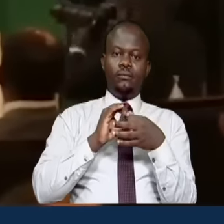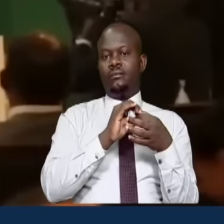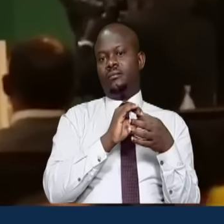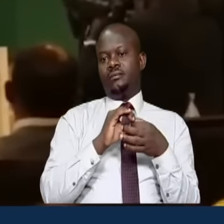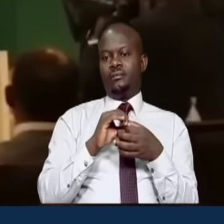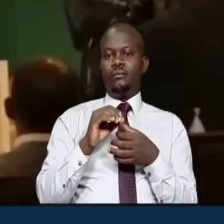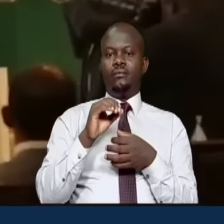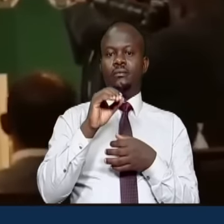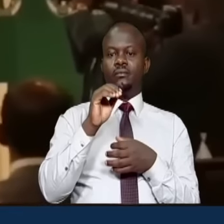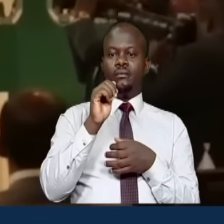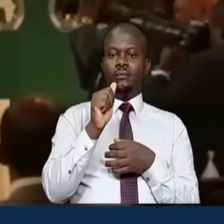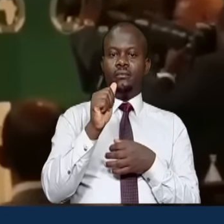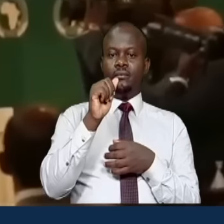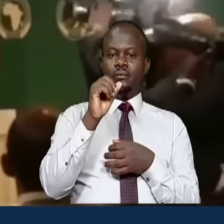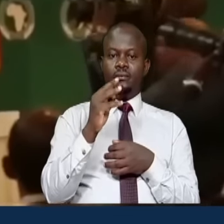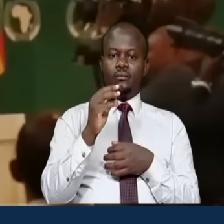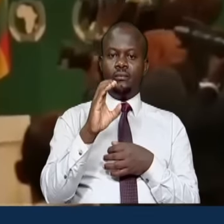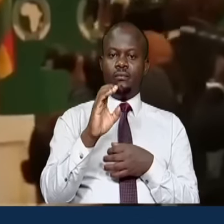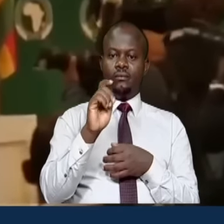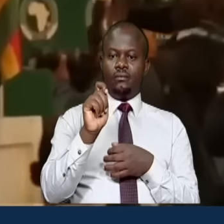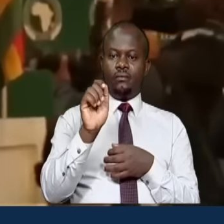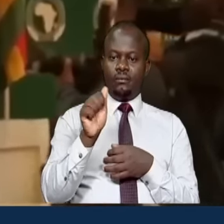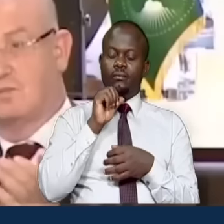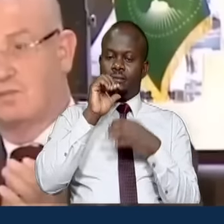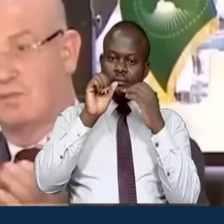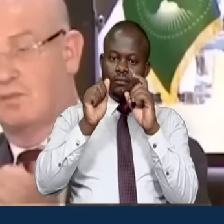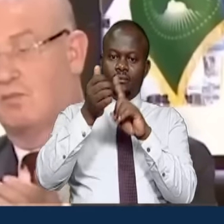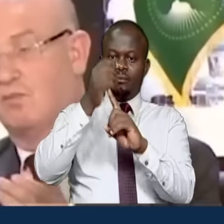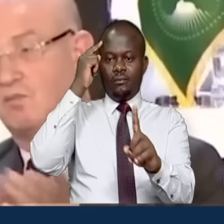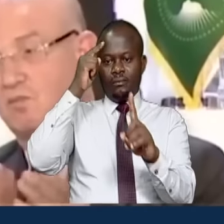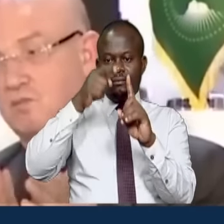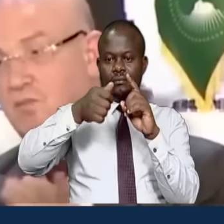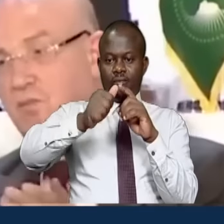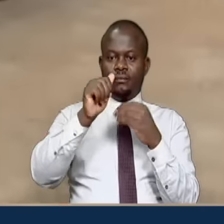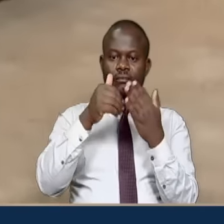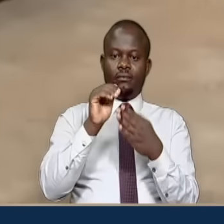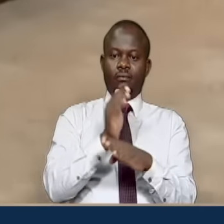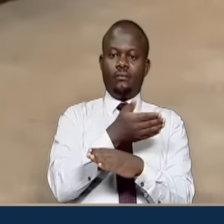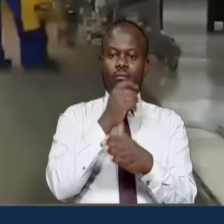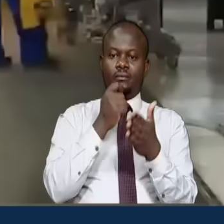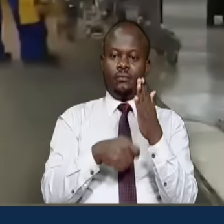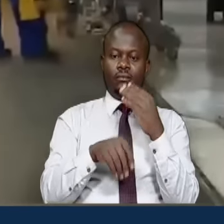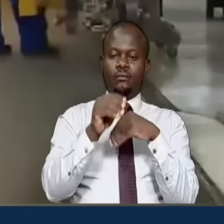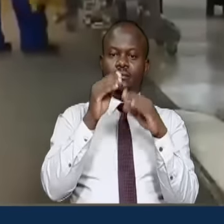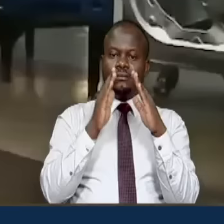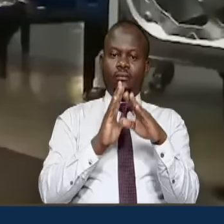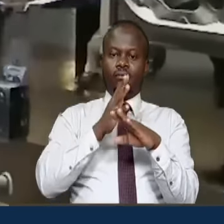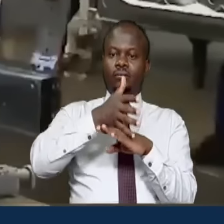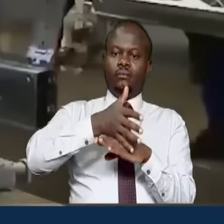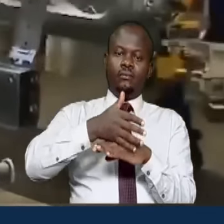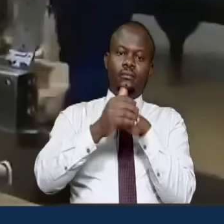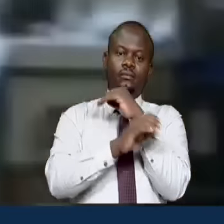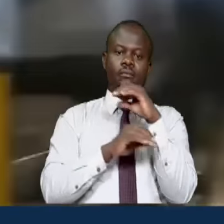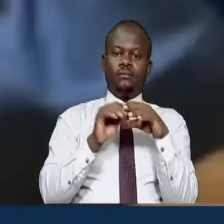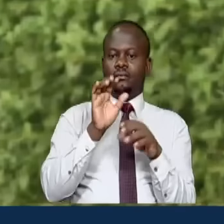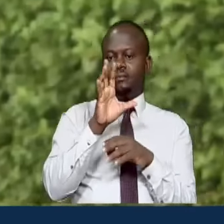y'icyongereza FCFTA ariko rikaba ritarabasha kugera ku ntego yaryo yo gukuraho imisoro ku bicuruzwa byambukiranya ibihugu bya